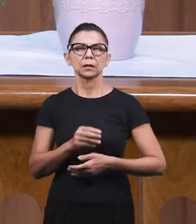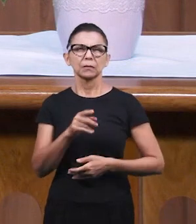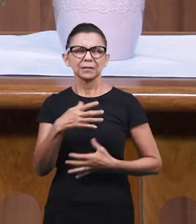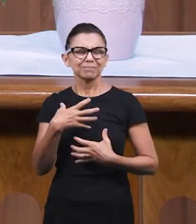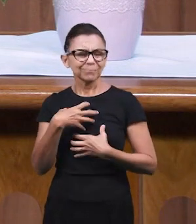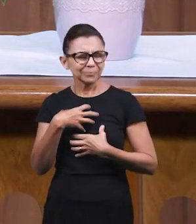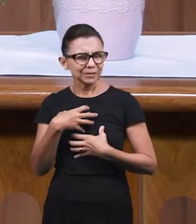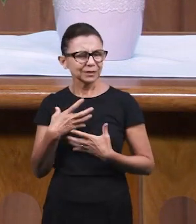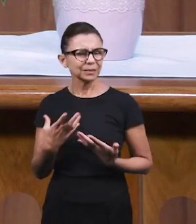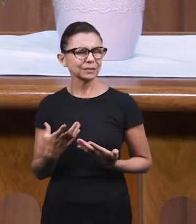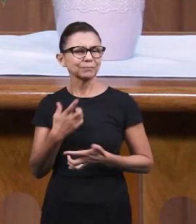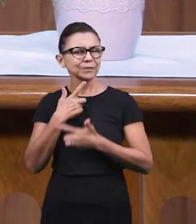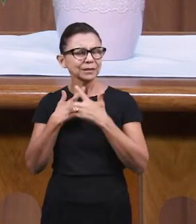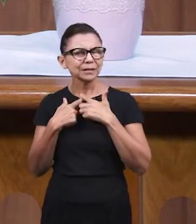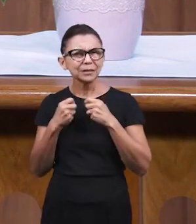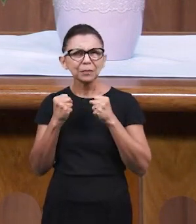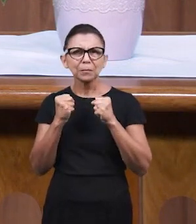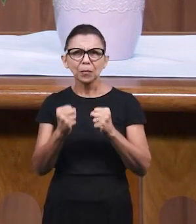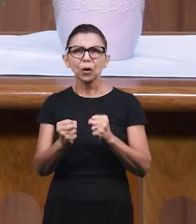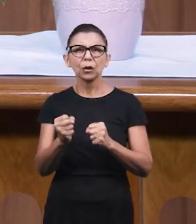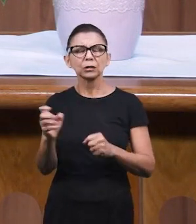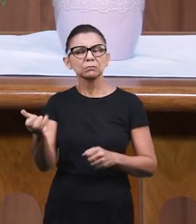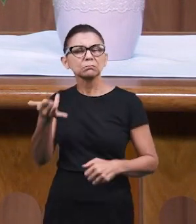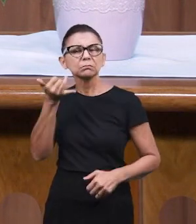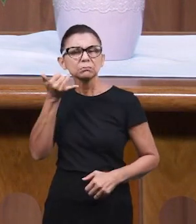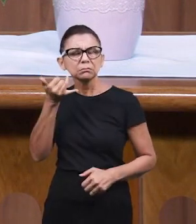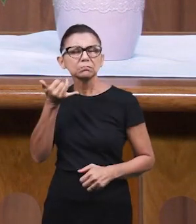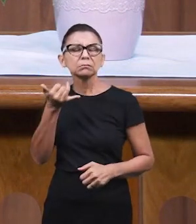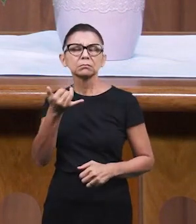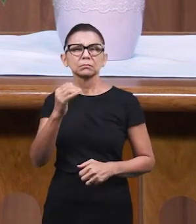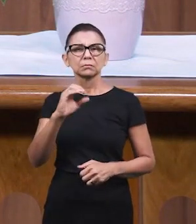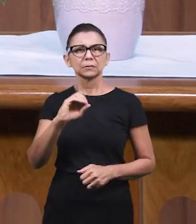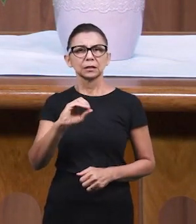попросить о молитве, о помощи.